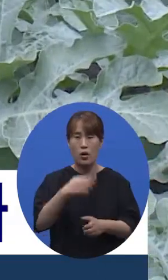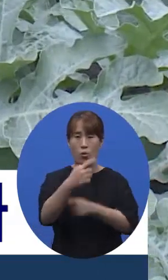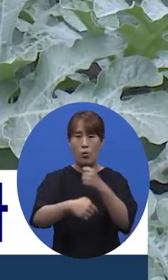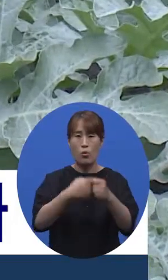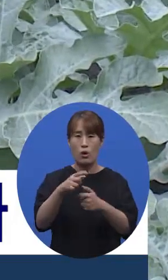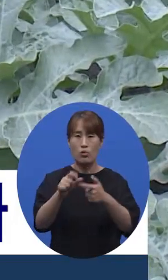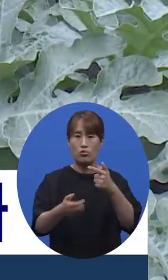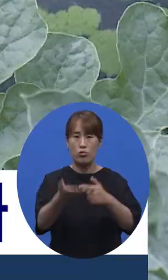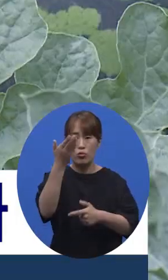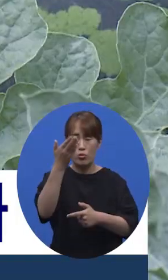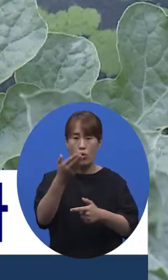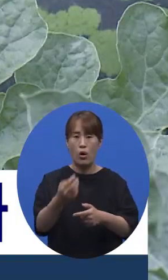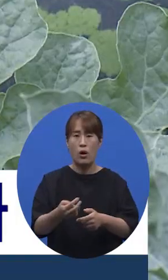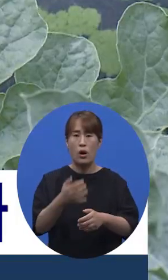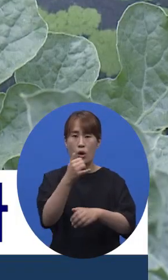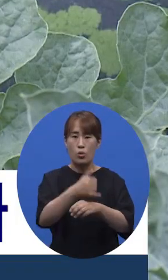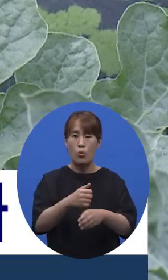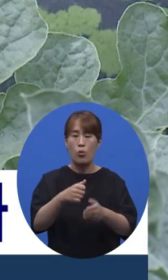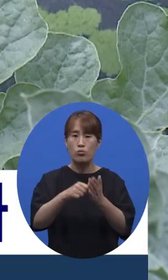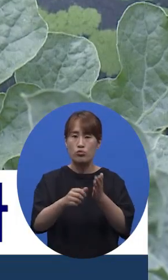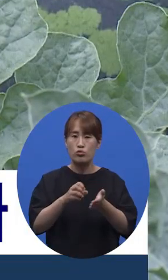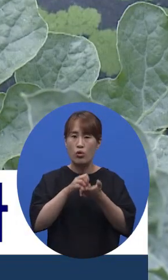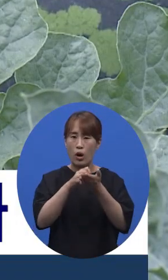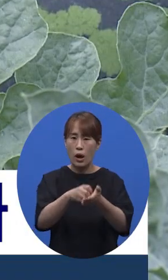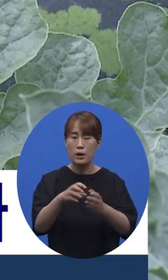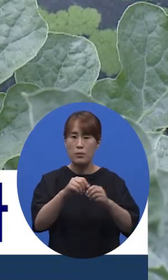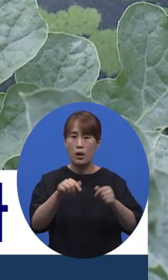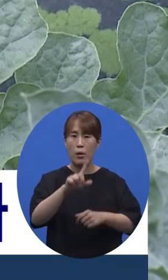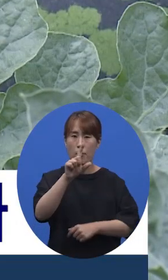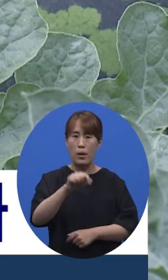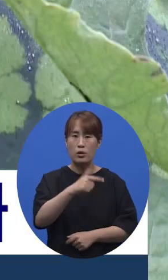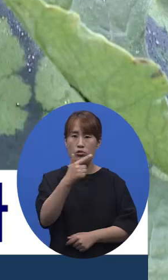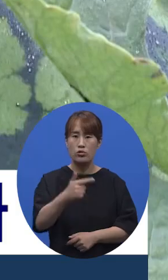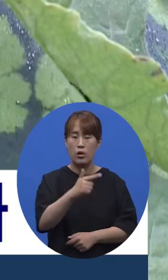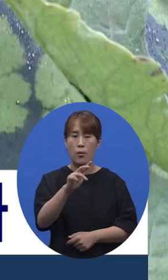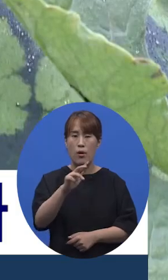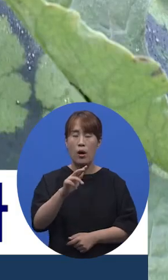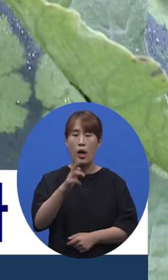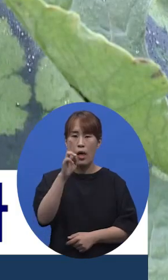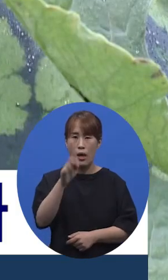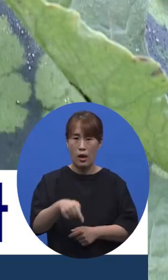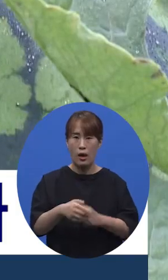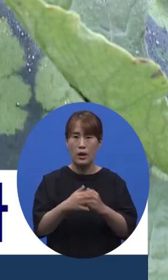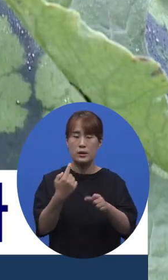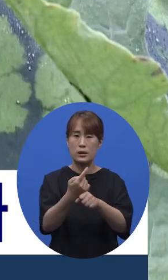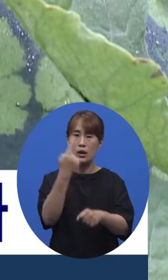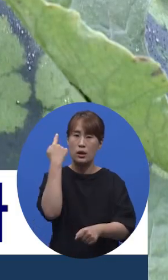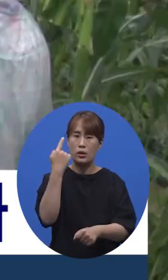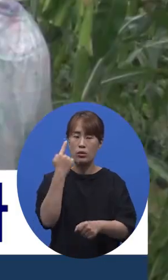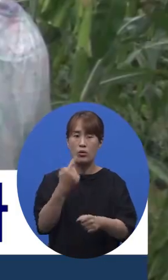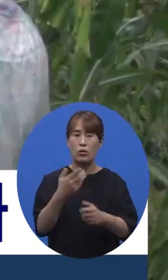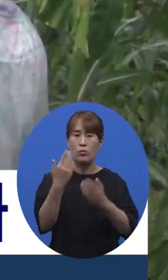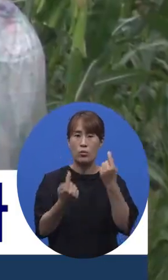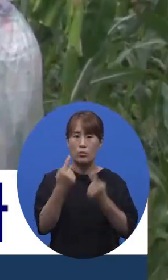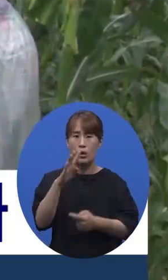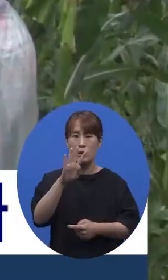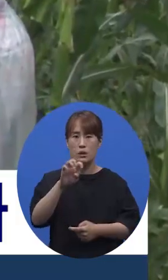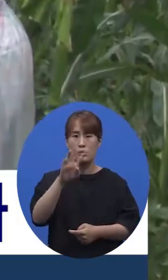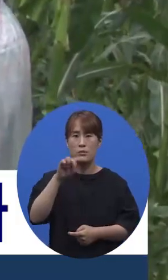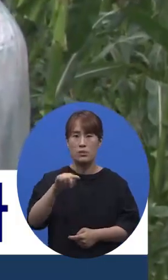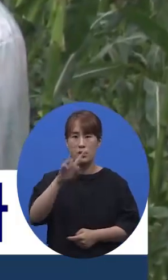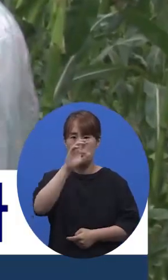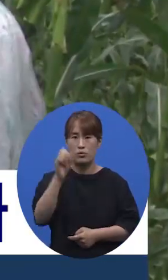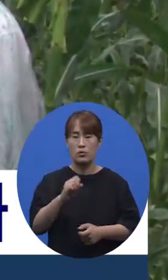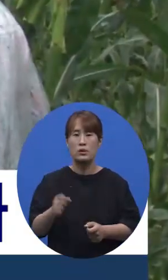올해 상반기 농작물 재해보험 가입 면적은 16,800 1 헥타르 로 지난해 같은 기간보다